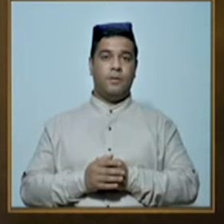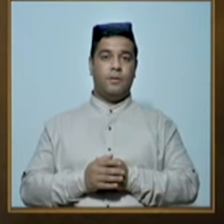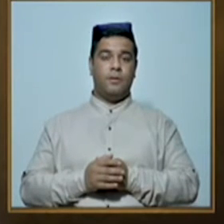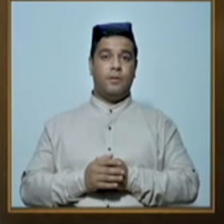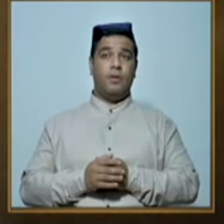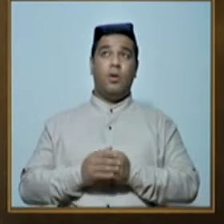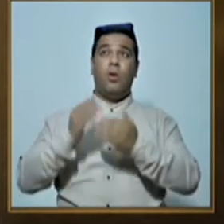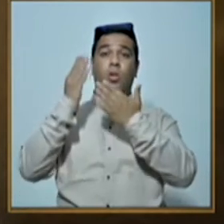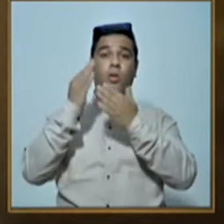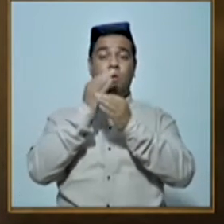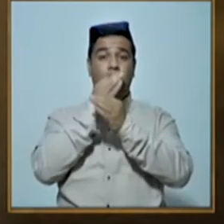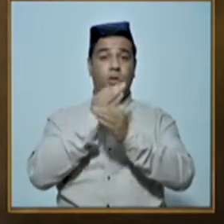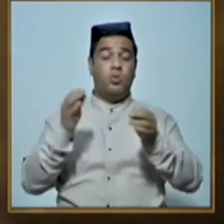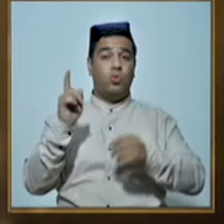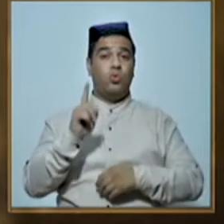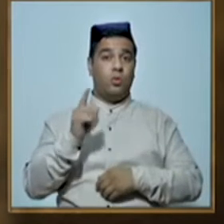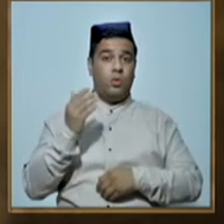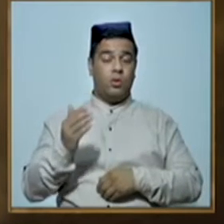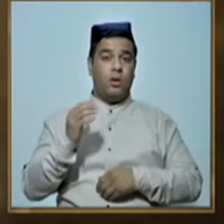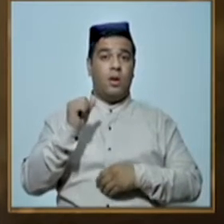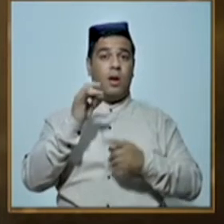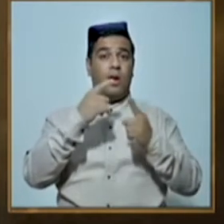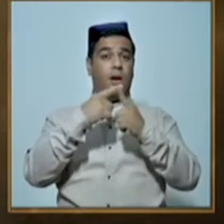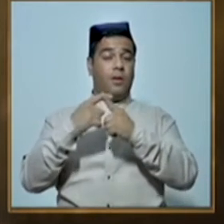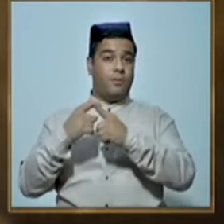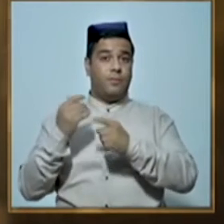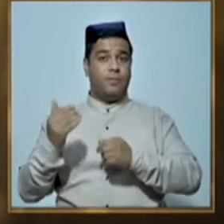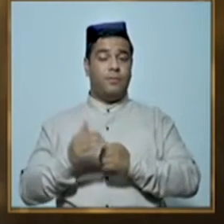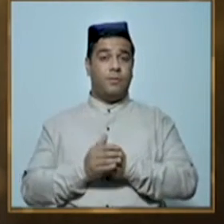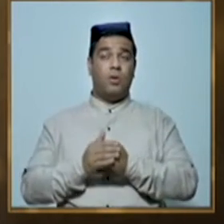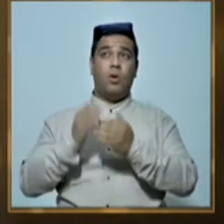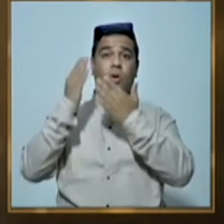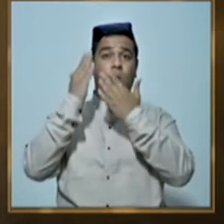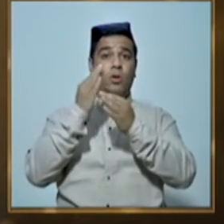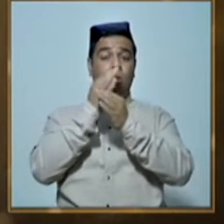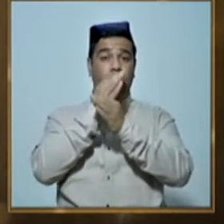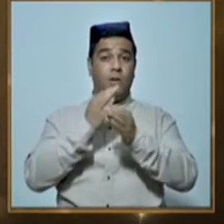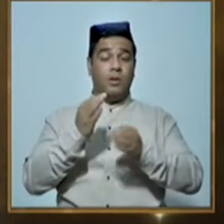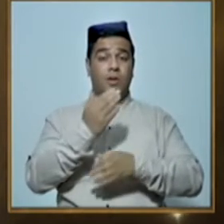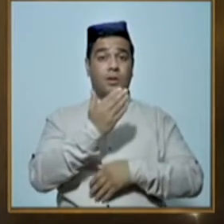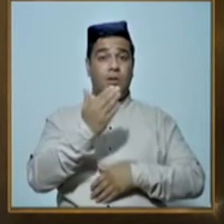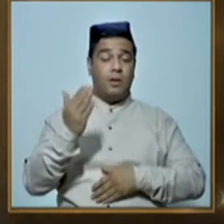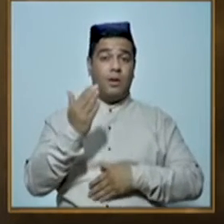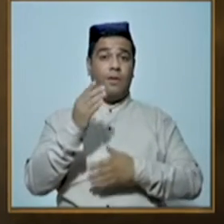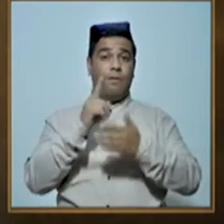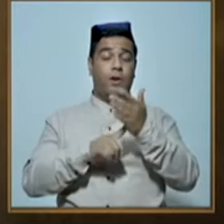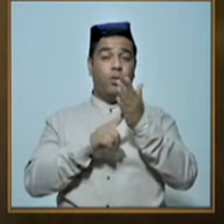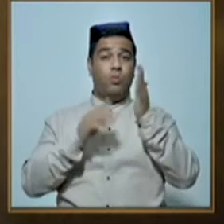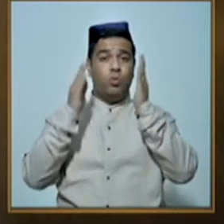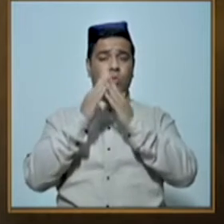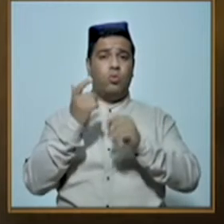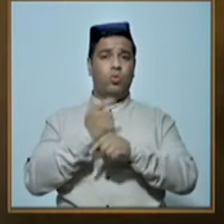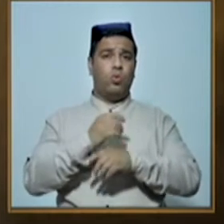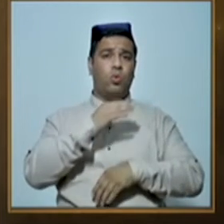Alloh taolo aytadiki, tahqiq, ta'kid bilan aytiladiki, Alloh taolo sizlarga ey musulmonlar